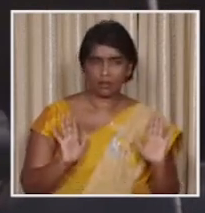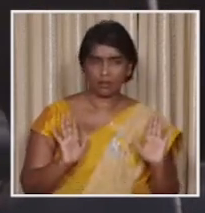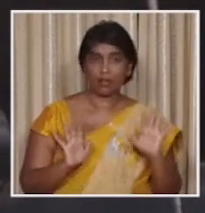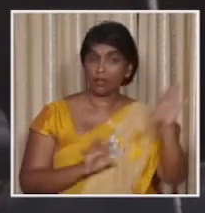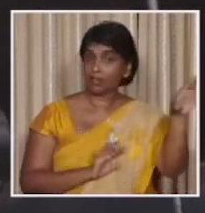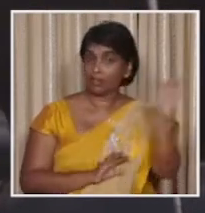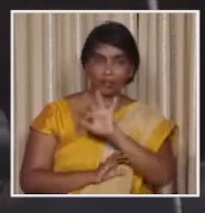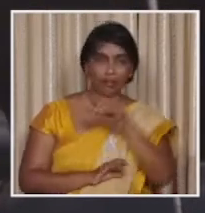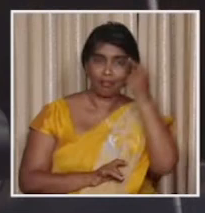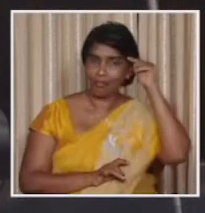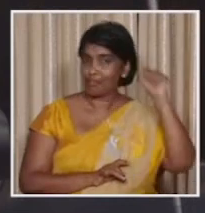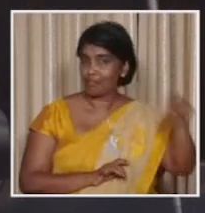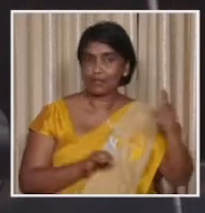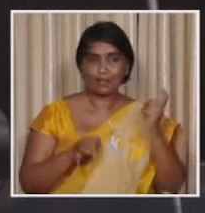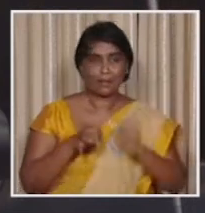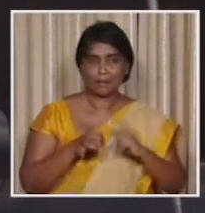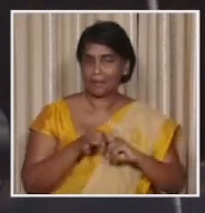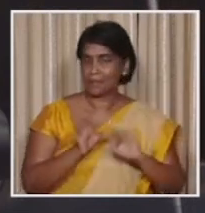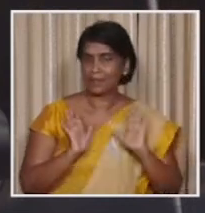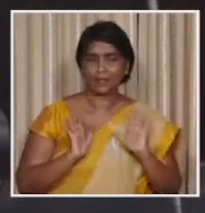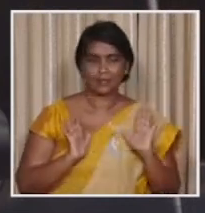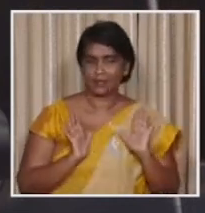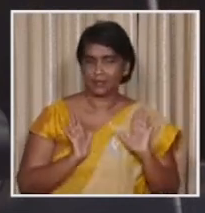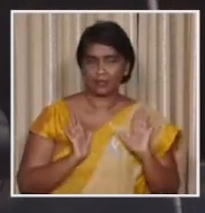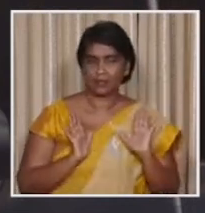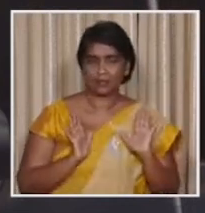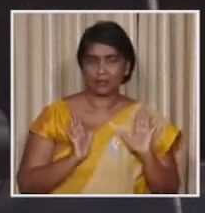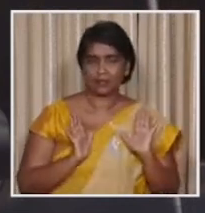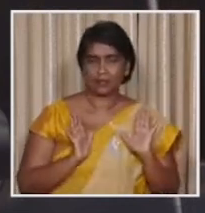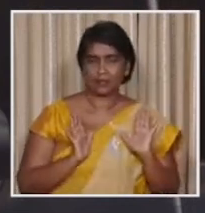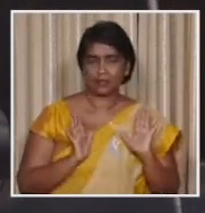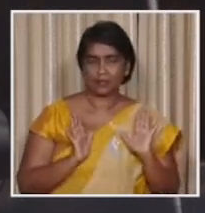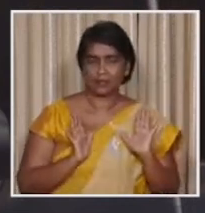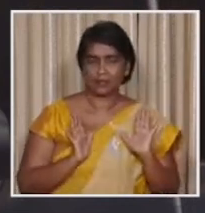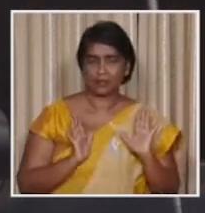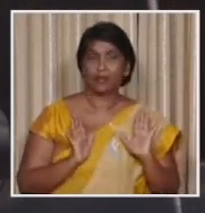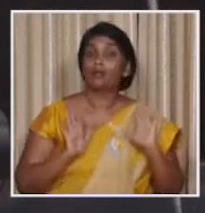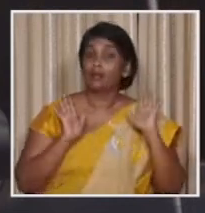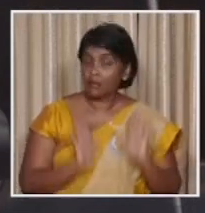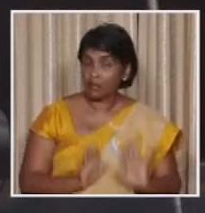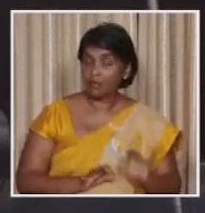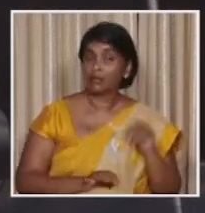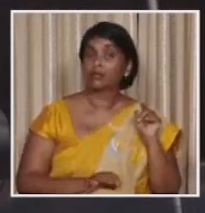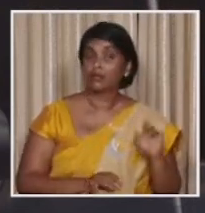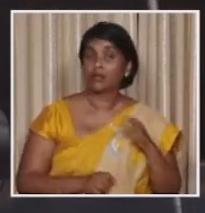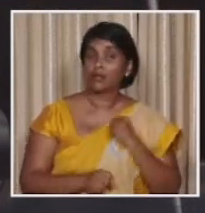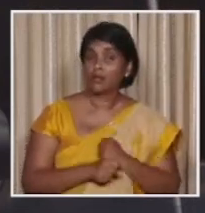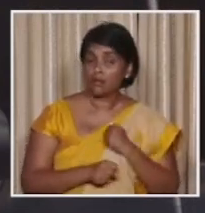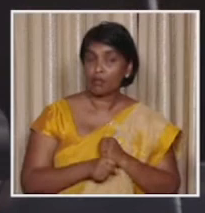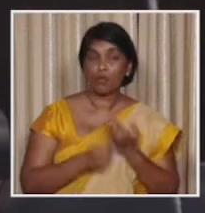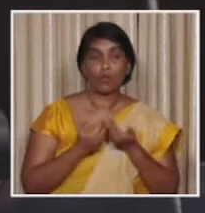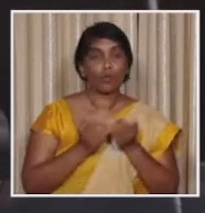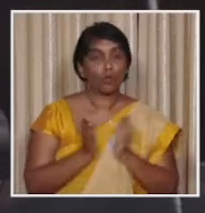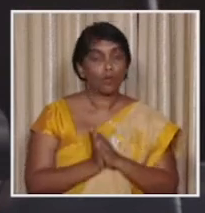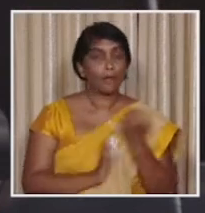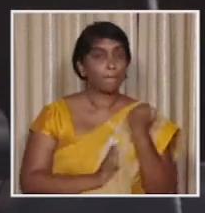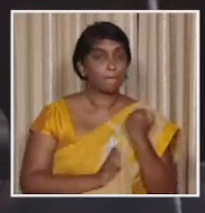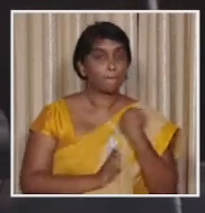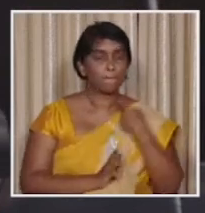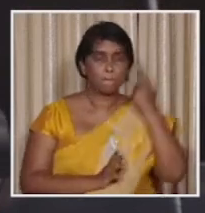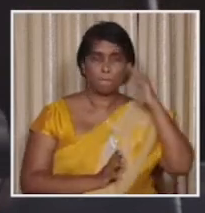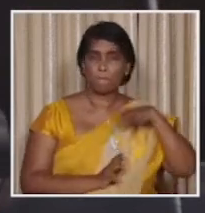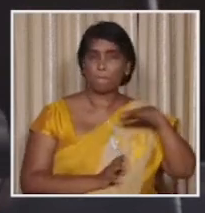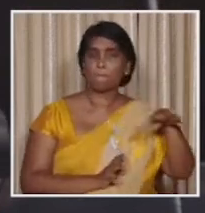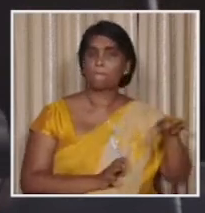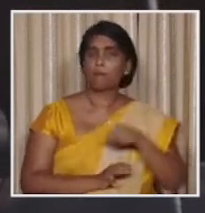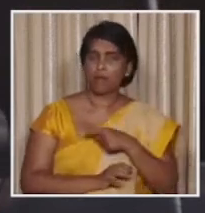වෙන එක්කන පිළිබඳව නෙවෙයි මෙතන මේවා එක තියෙන්නේ. නමුත් මේක රජය තමන්ගේ බලය අවභාවිතා